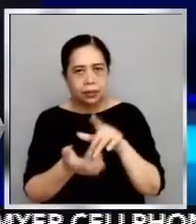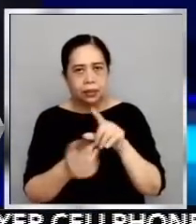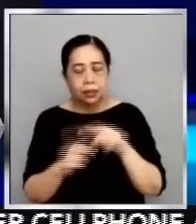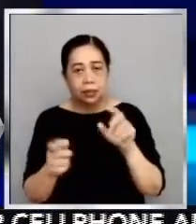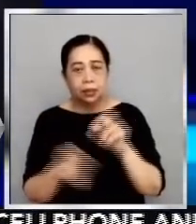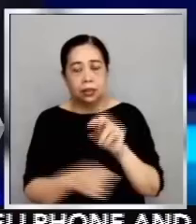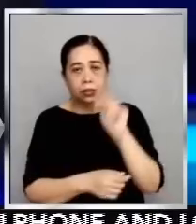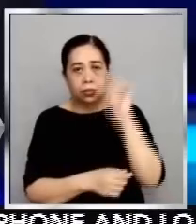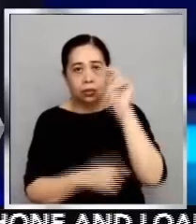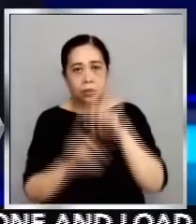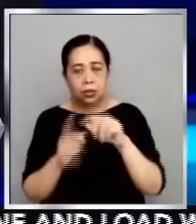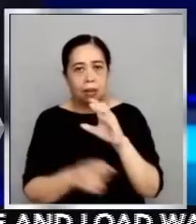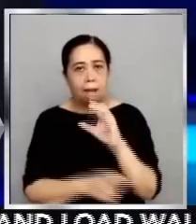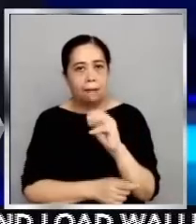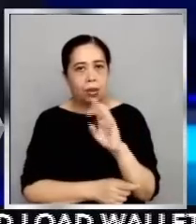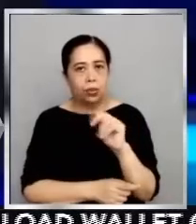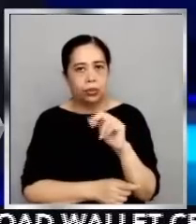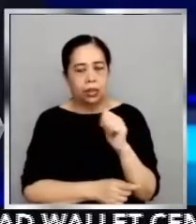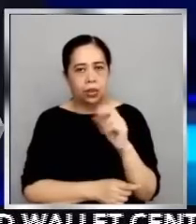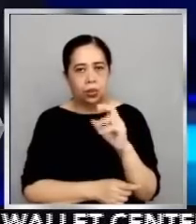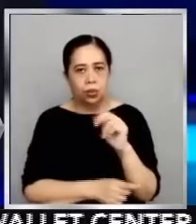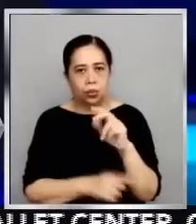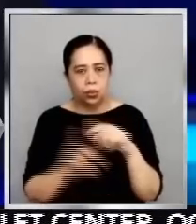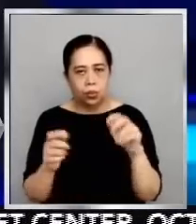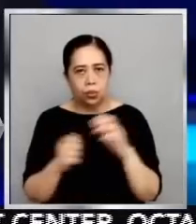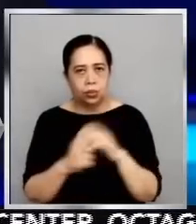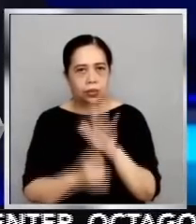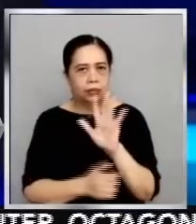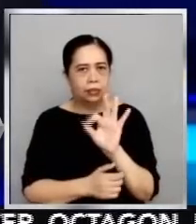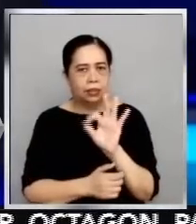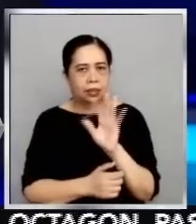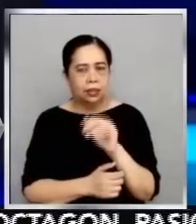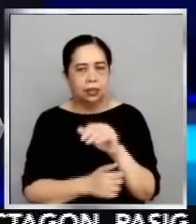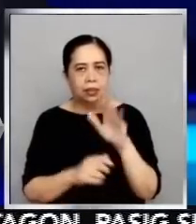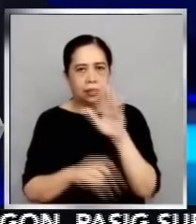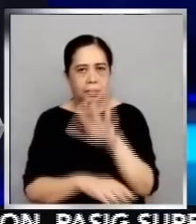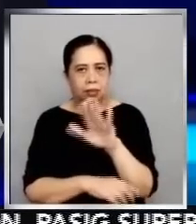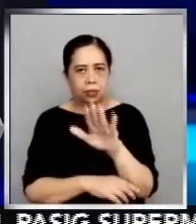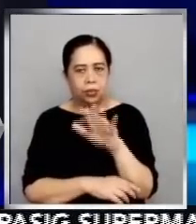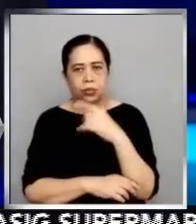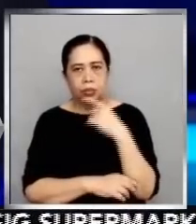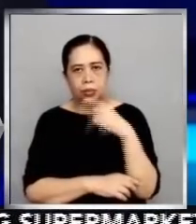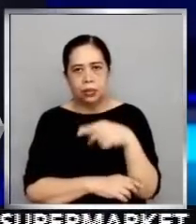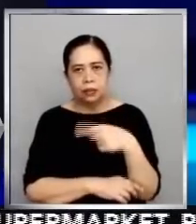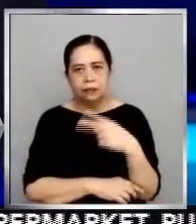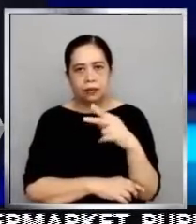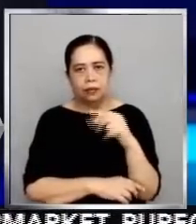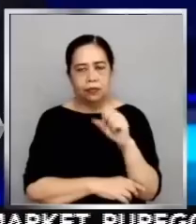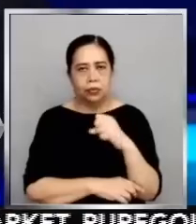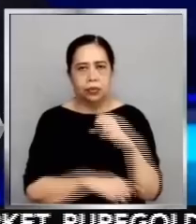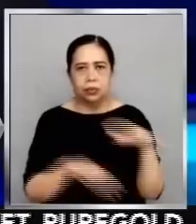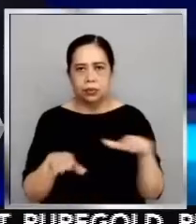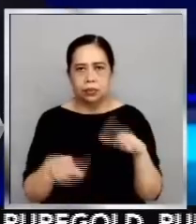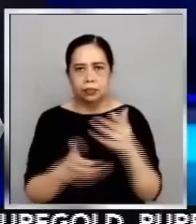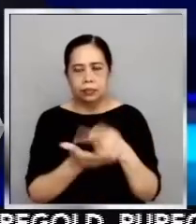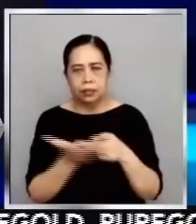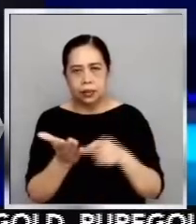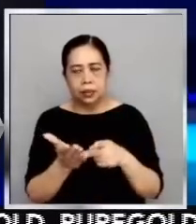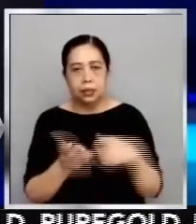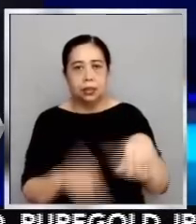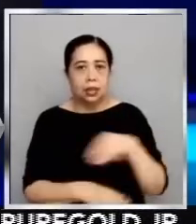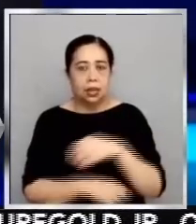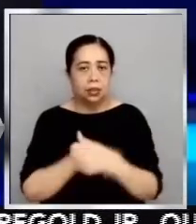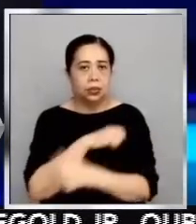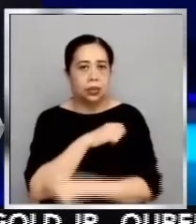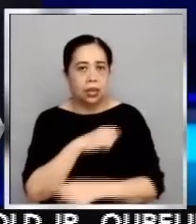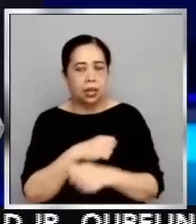bayan ng Makunakon. Bandang 5:19 po yan ng hapon ayon sa FIVOX. May naitalang pagyanig sa ilang bahagi ng Cagayan, Aurora,